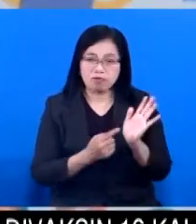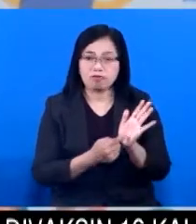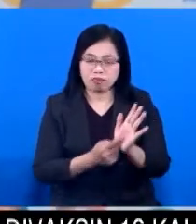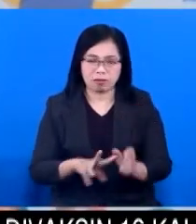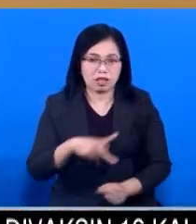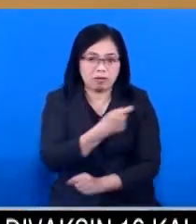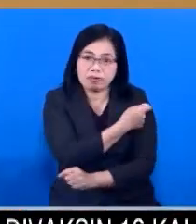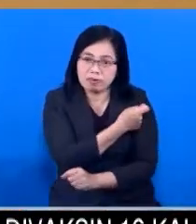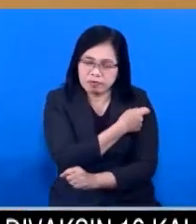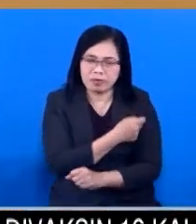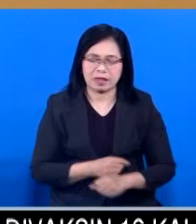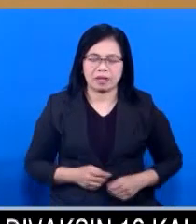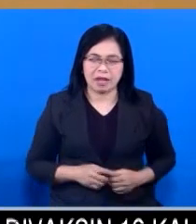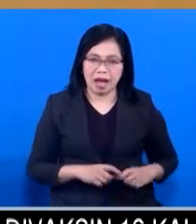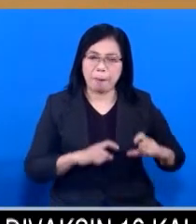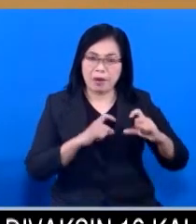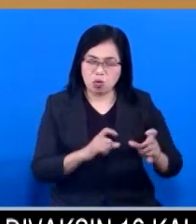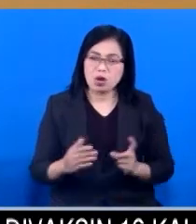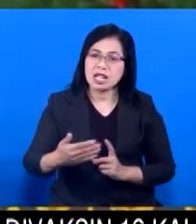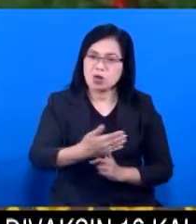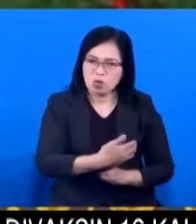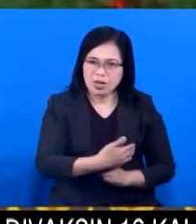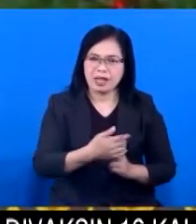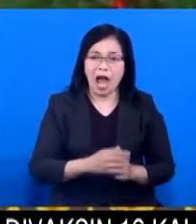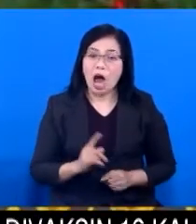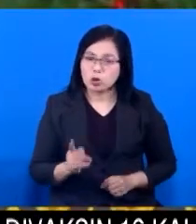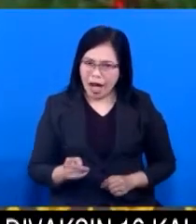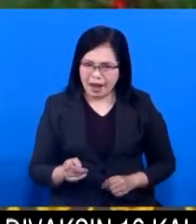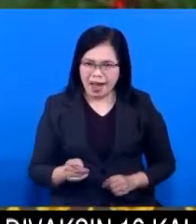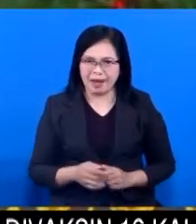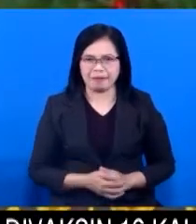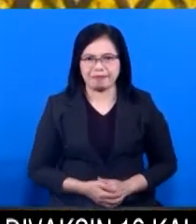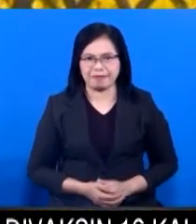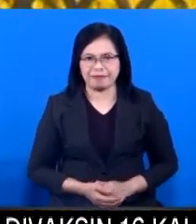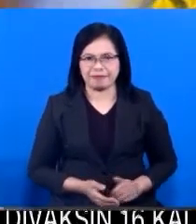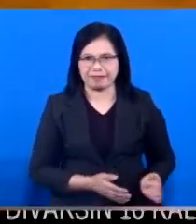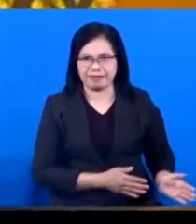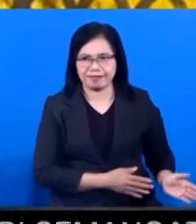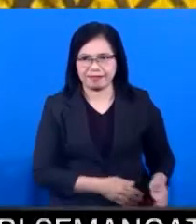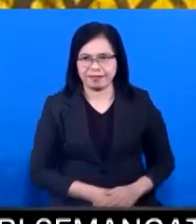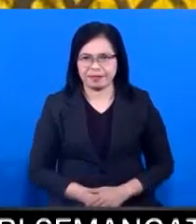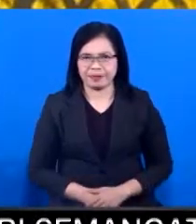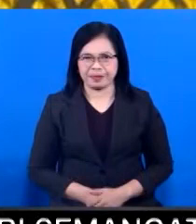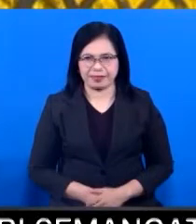aplikasi Peduli Lindungi. Ayu Ngurah Dewi, IGD Nyoman Wiryadinata, Badung, Bali.